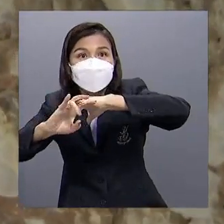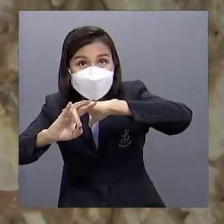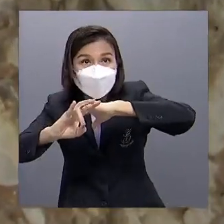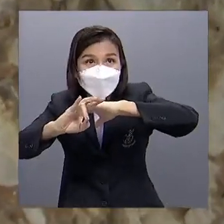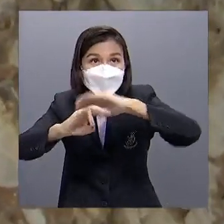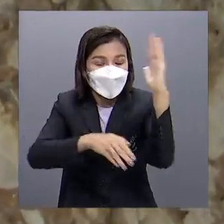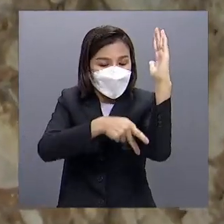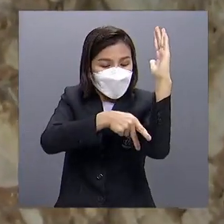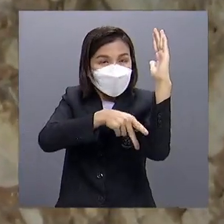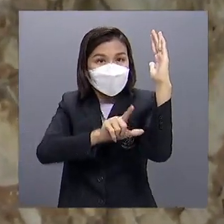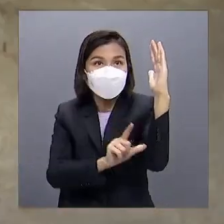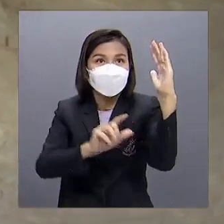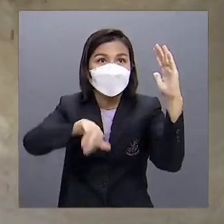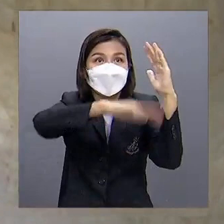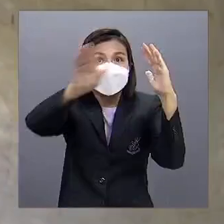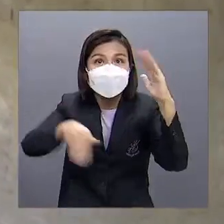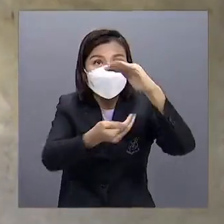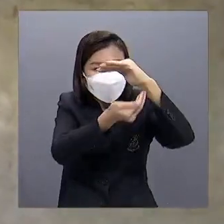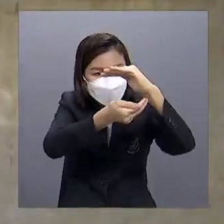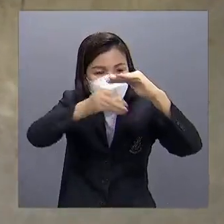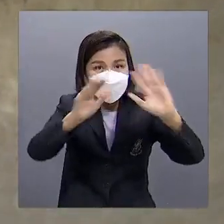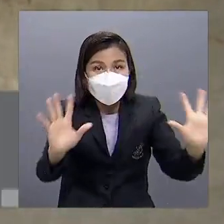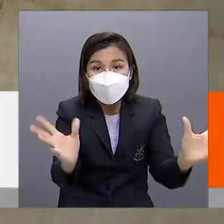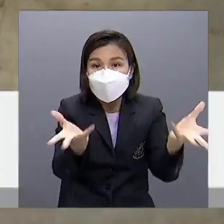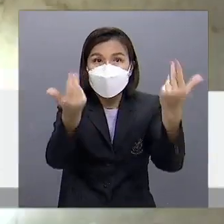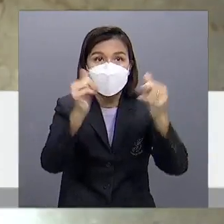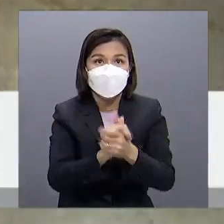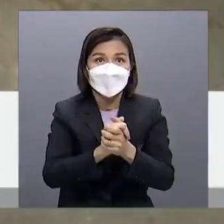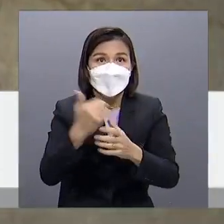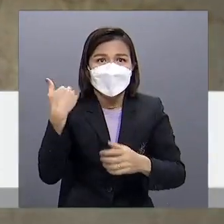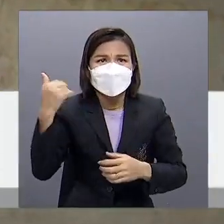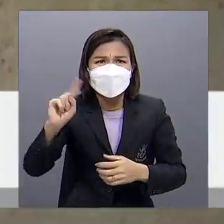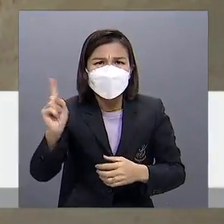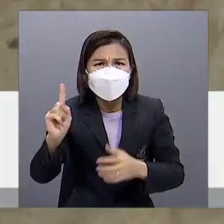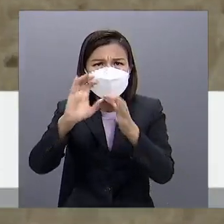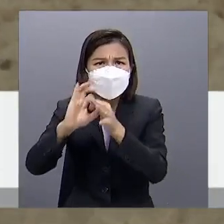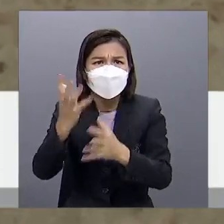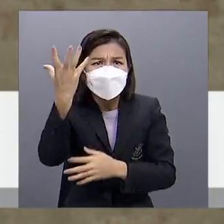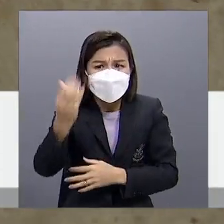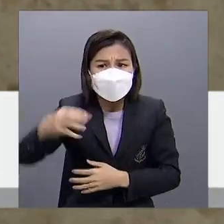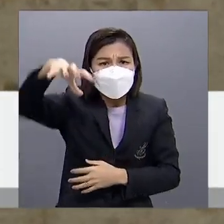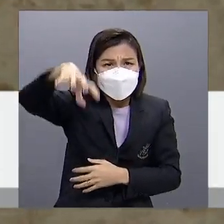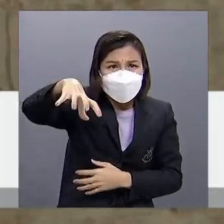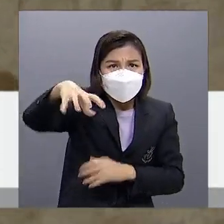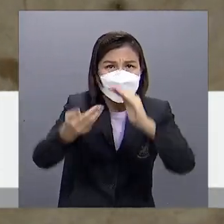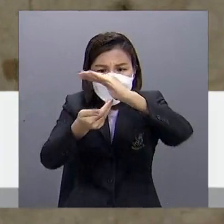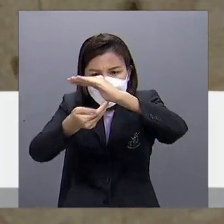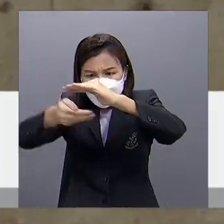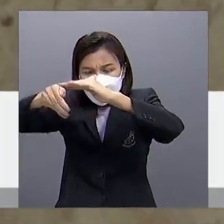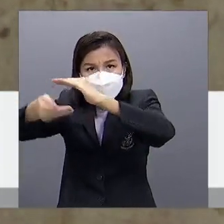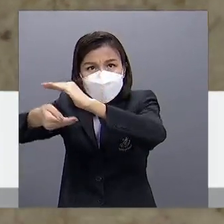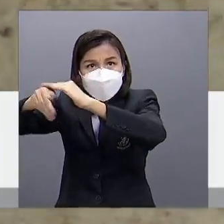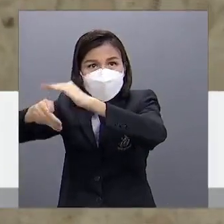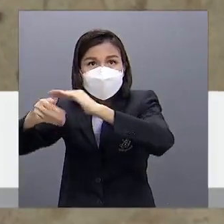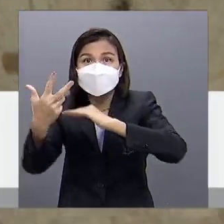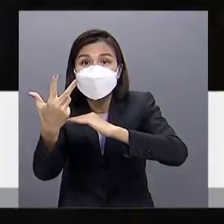ำไม่เหลือรังนกแม้แต่รังเดียวจะมีเพียงถ้ำคอม้าที่เหลือรังนกอยู่เพียง3รังซึ่งเป็นภาพที่เกิดขึ้นข